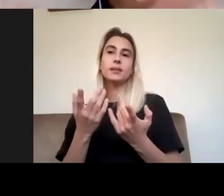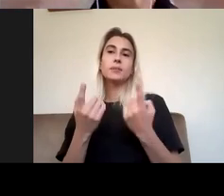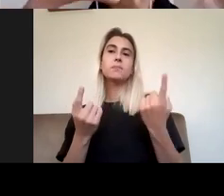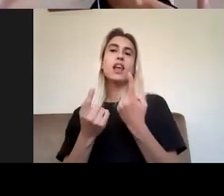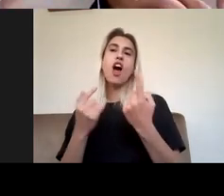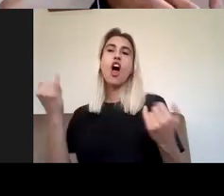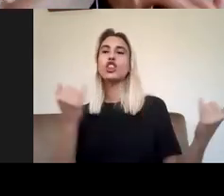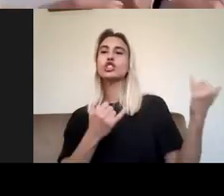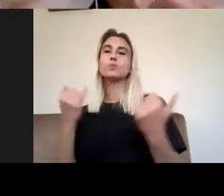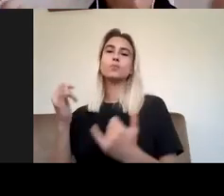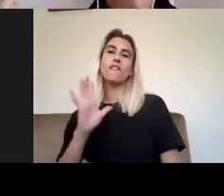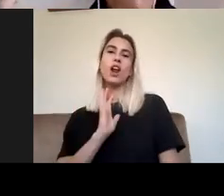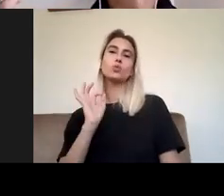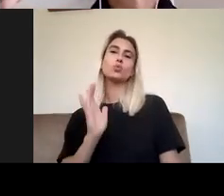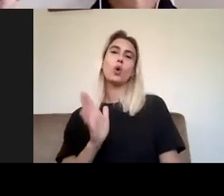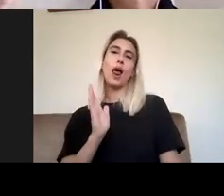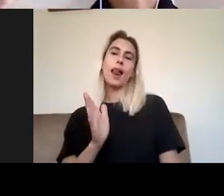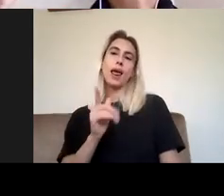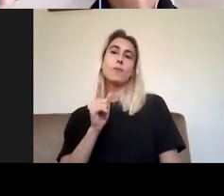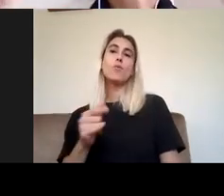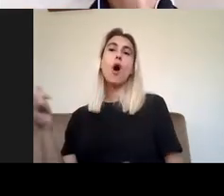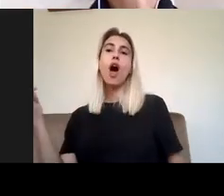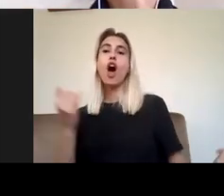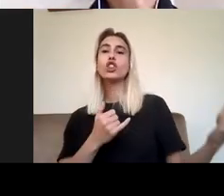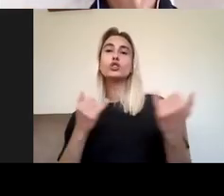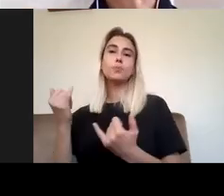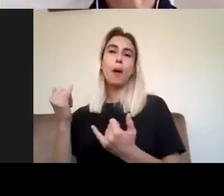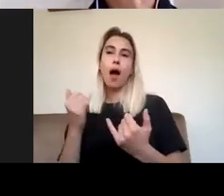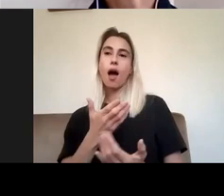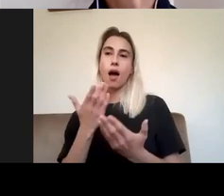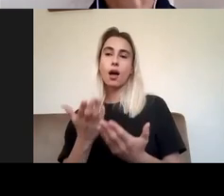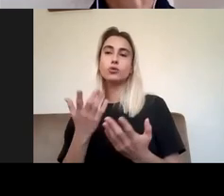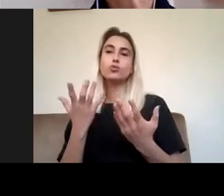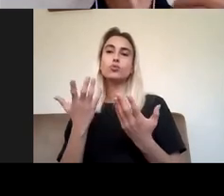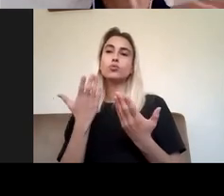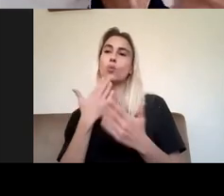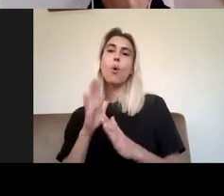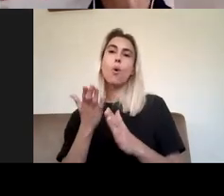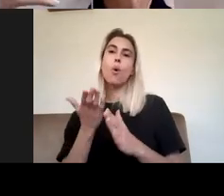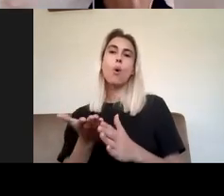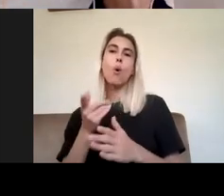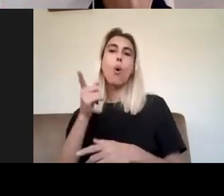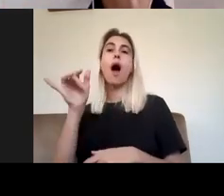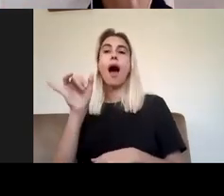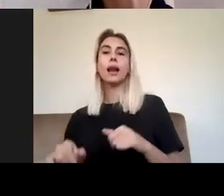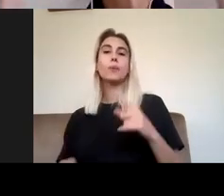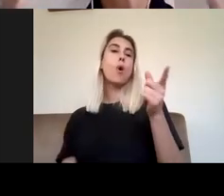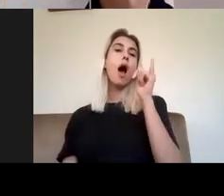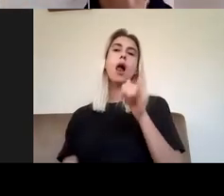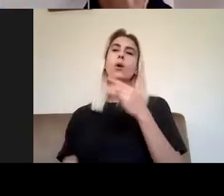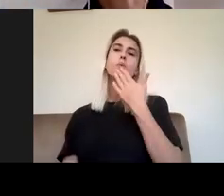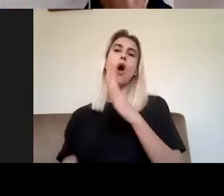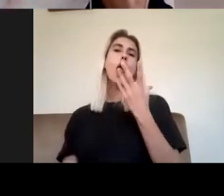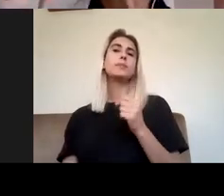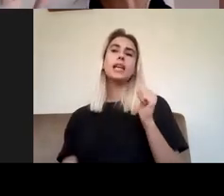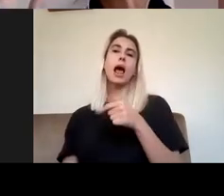atışma var yani sürekli ama bu atışmada şey yok. Yani orası haklı ya da burası haklı diye bir şey yok. Olması gereken